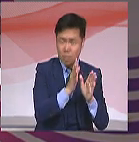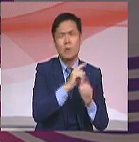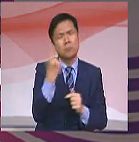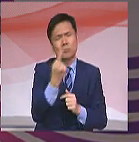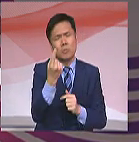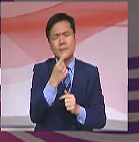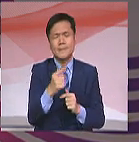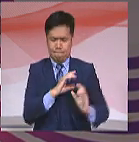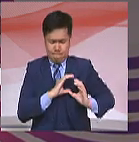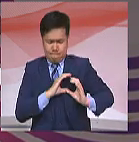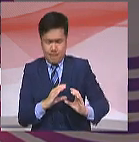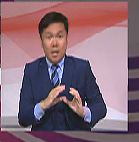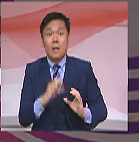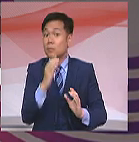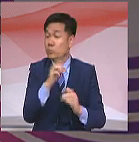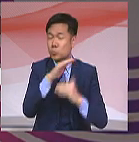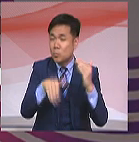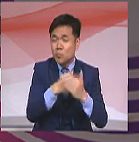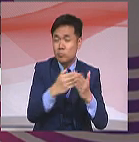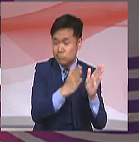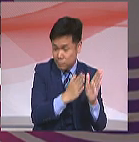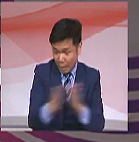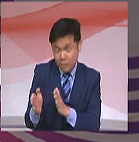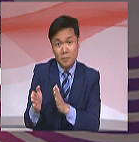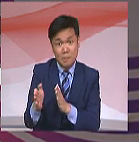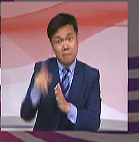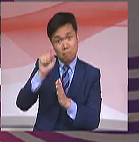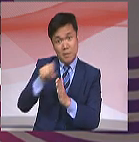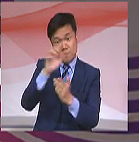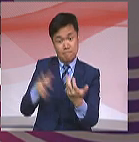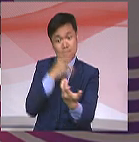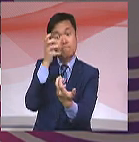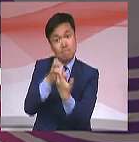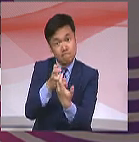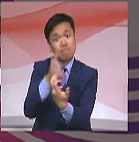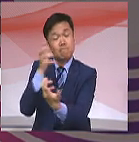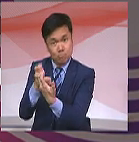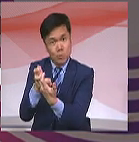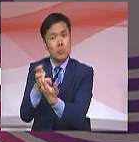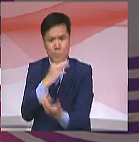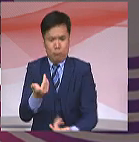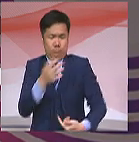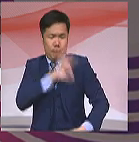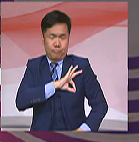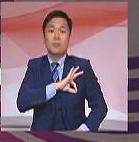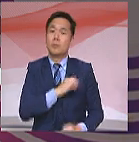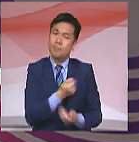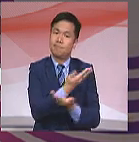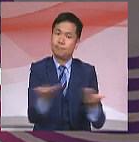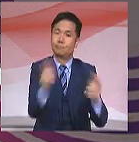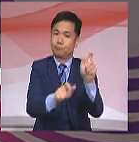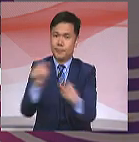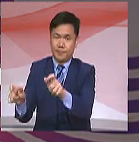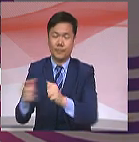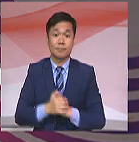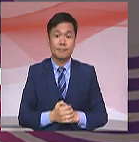apa sahaja yang kami laksanakan, kita laksanakan untuk kepentingan semua.